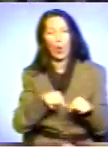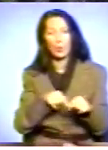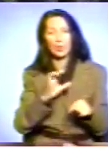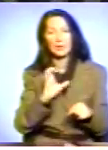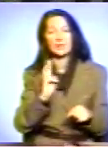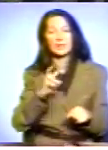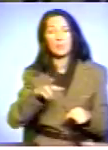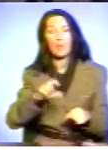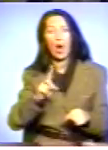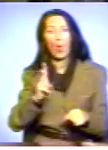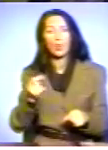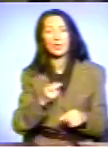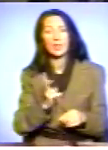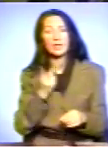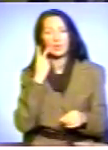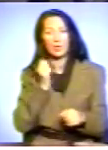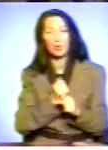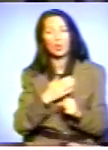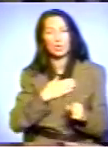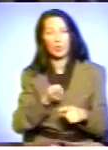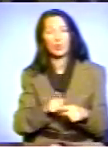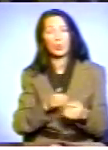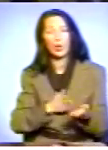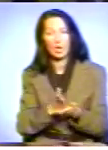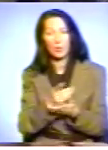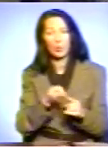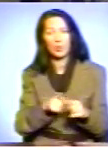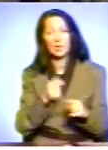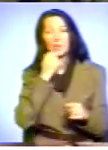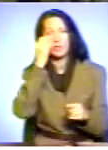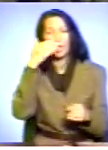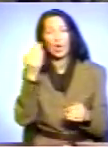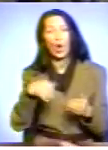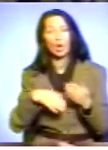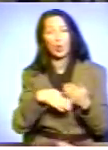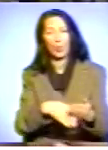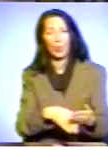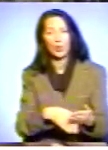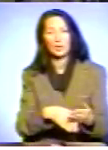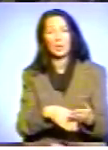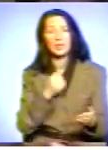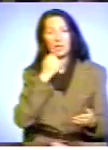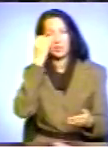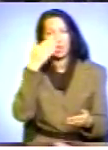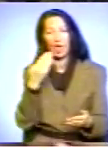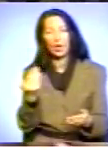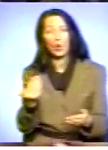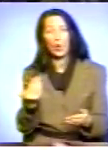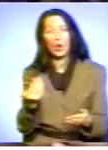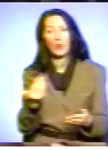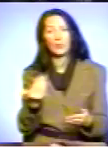завжди працює з нами у цьому напрямку. Це вже завдяки його допомозі, завдяки його